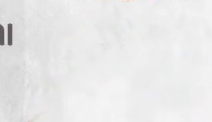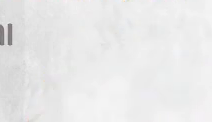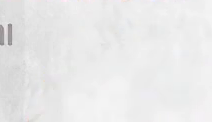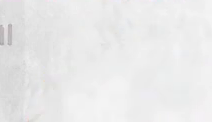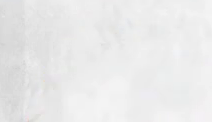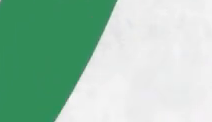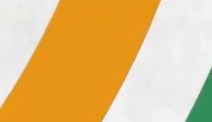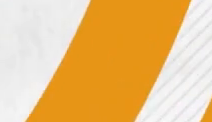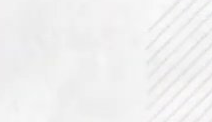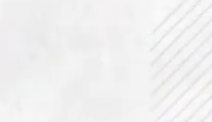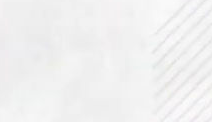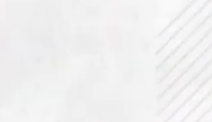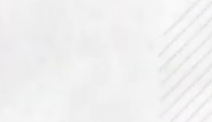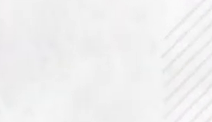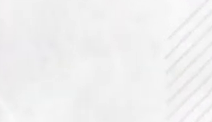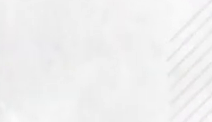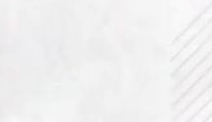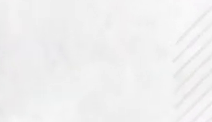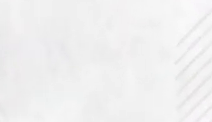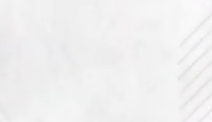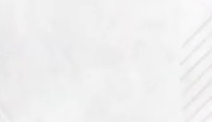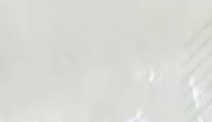merhaba'da yanıtlıyor.